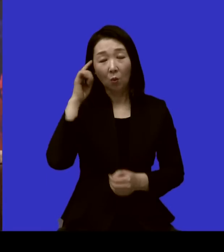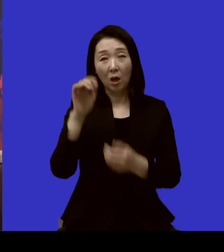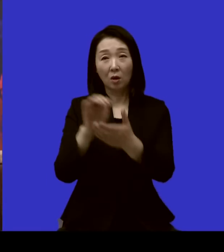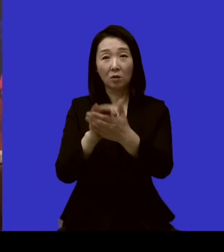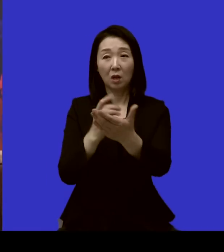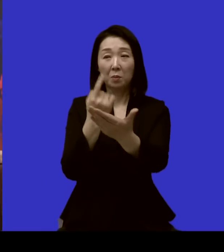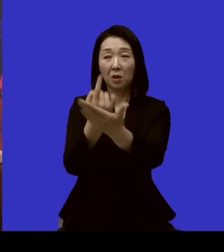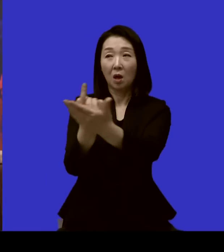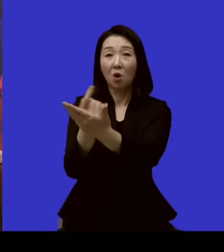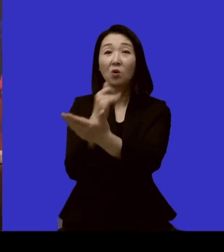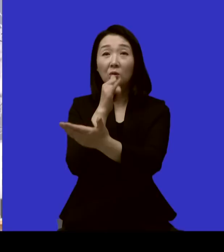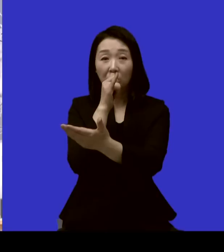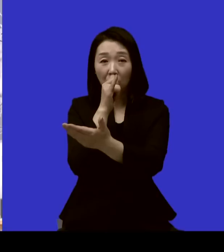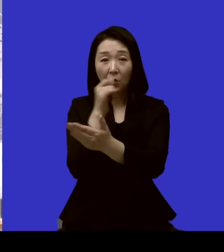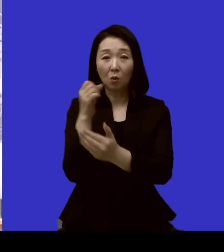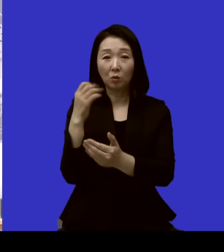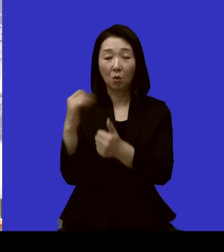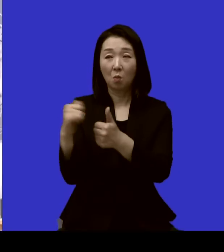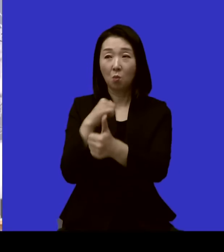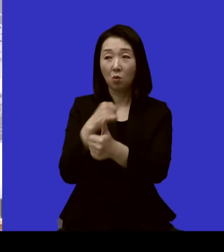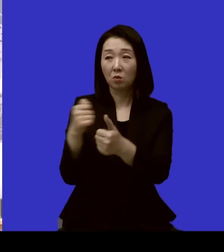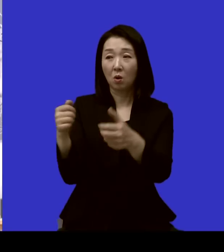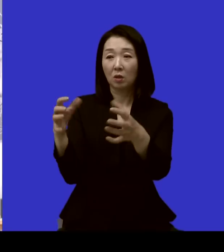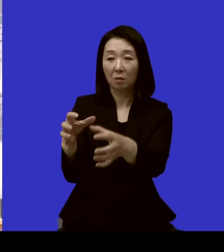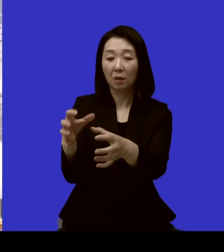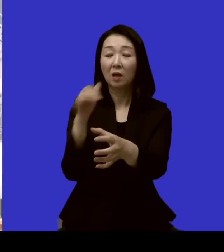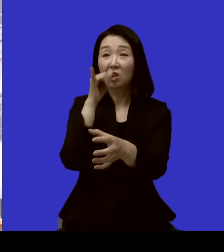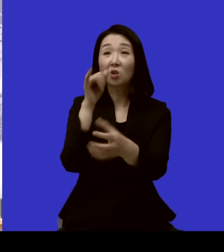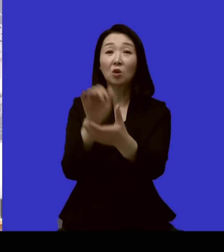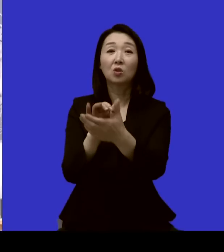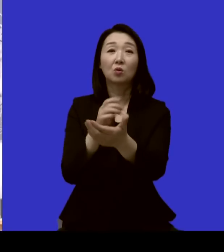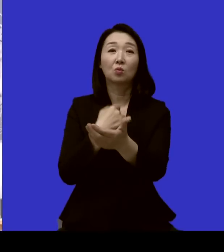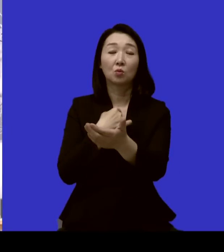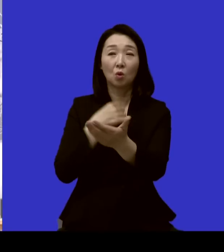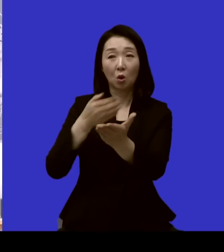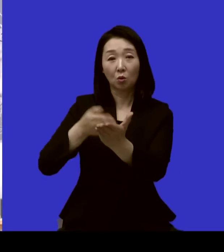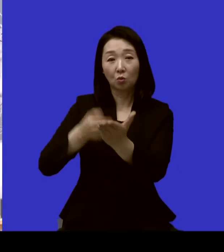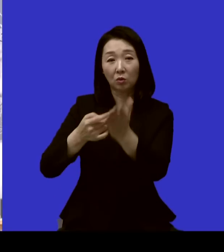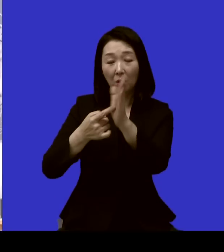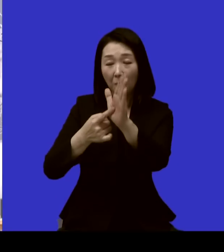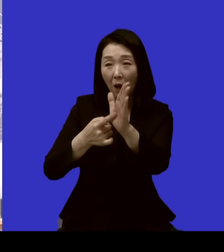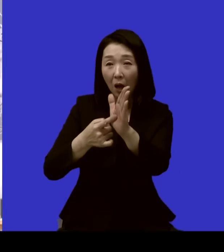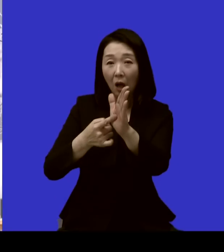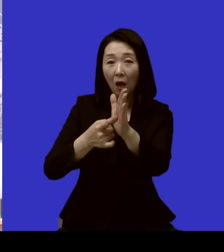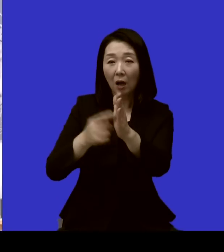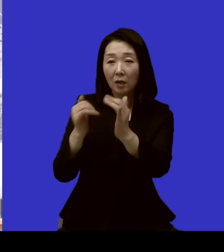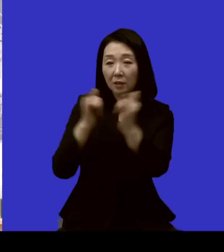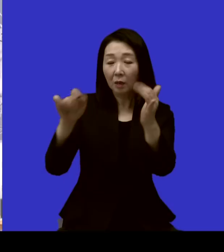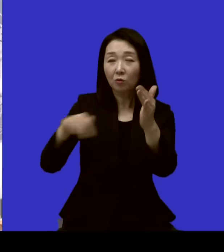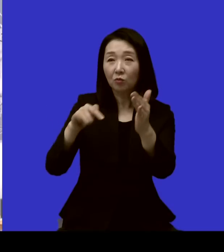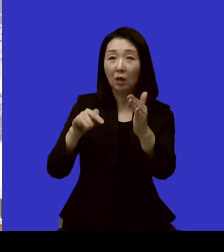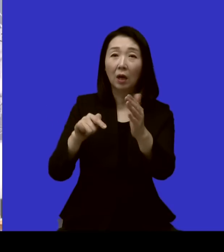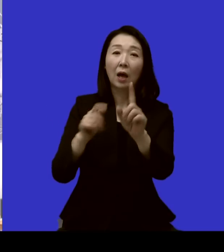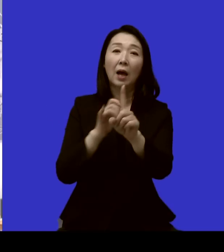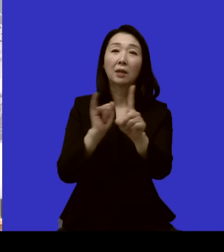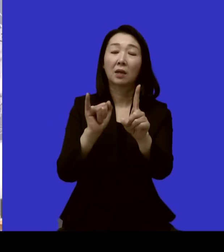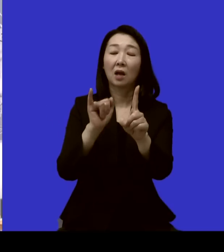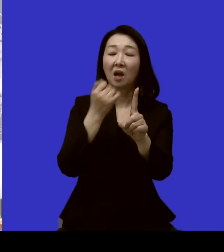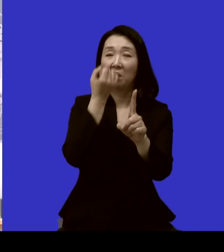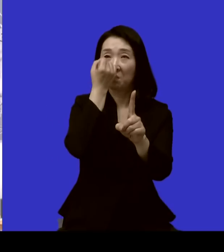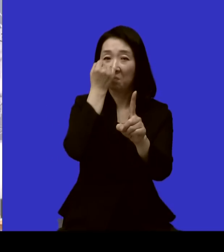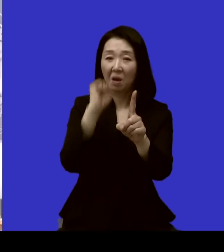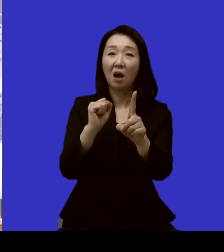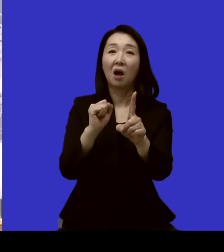무리에 어울려 있었고 그런 폭력 집단에 있었던 친구, 뉴스에 나왔던 그 패거리 중에 한 명이라는 어떤 낙인